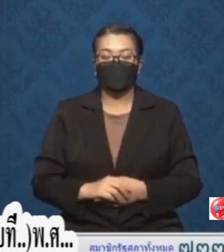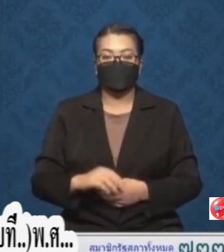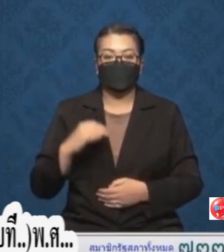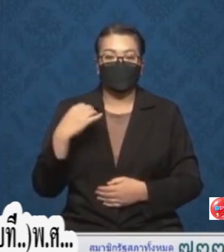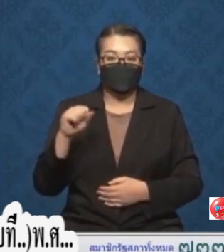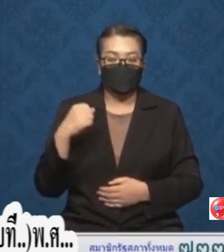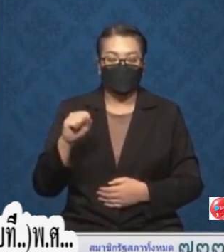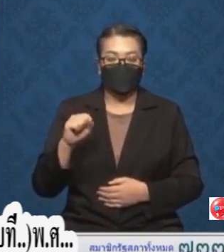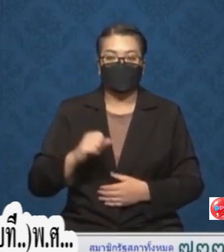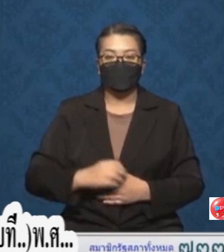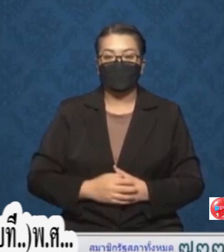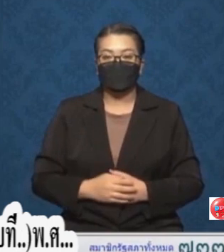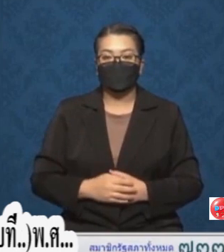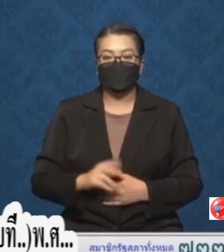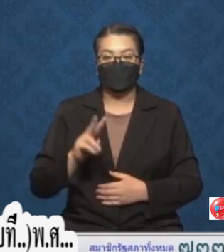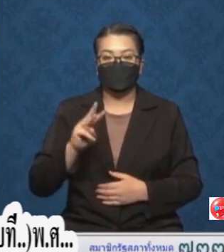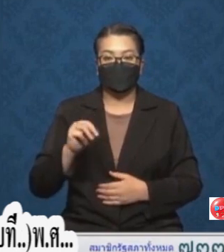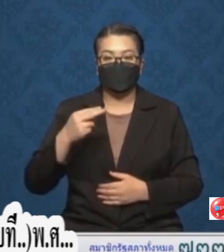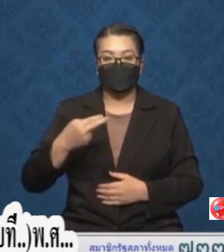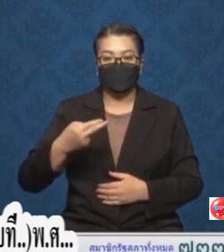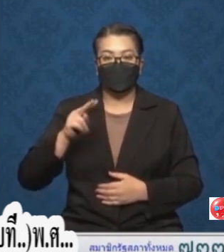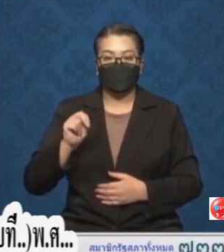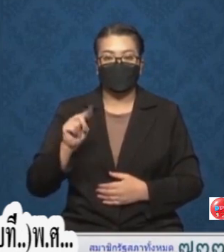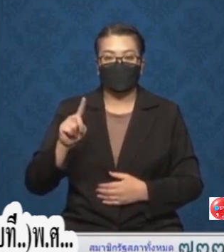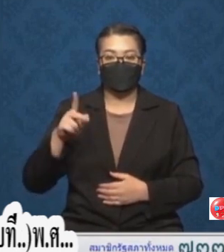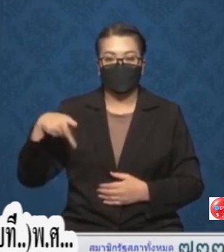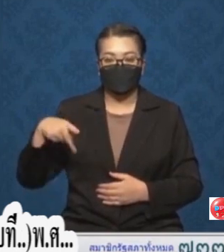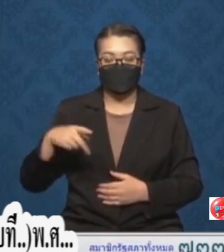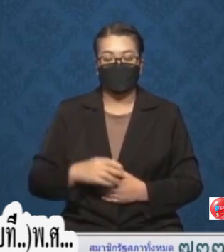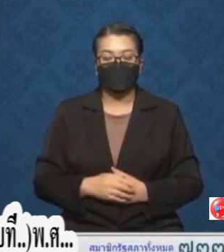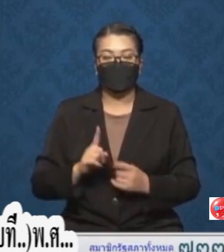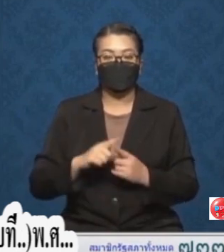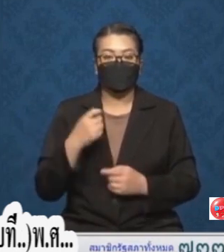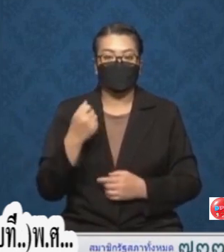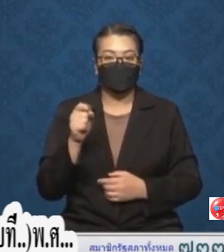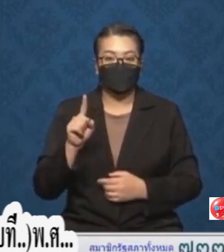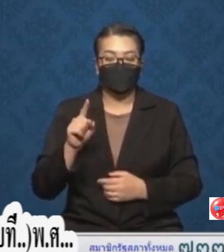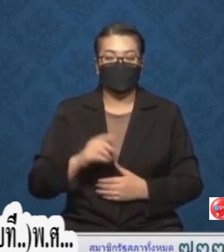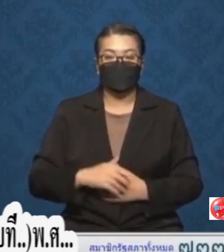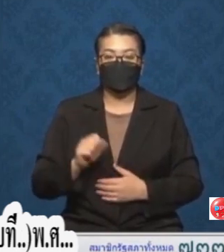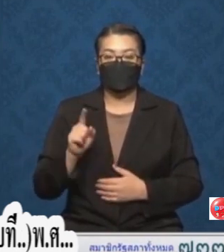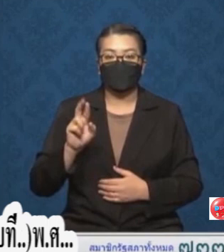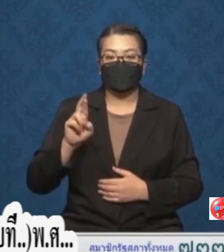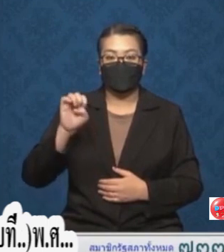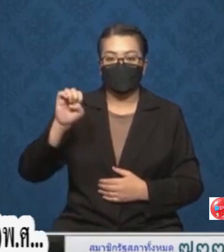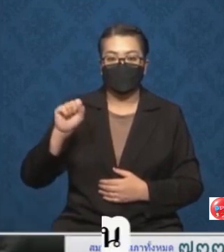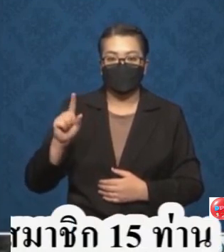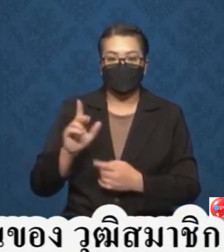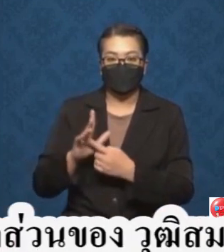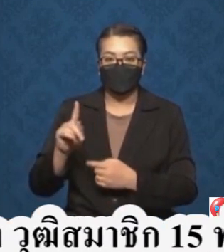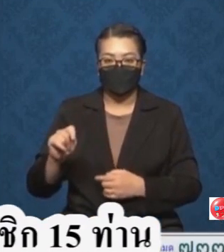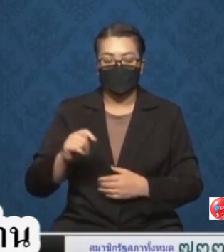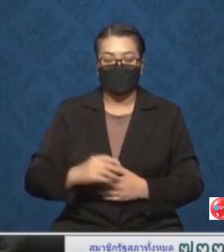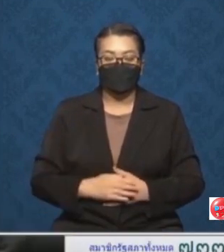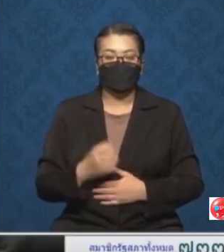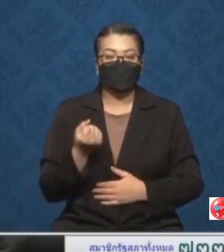หันนบเดชวิทักษ์ 11. นายศรีศักดิ์วัฒนพรมงคล 12.นาย